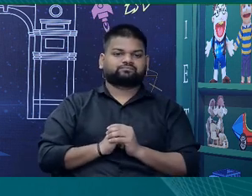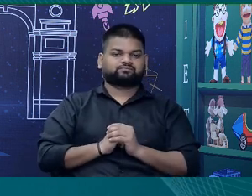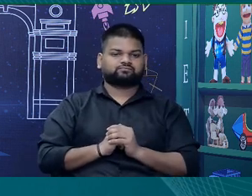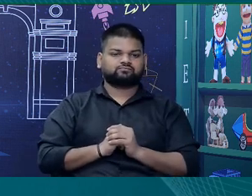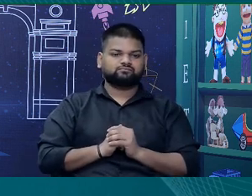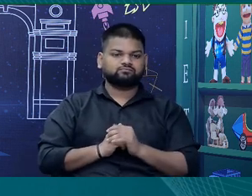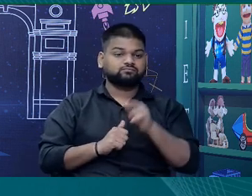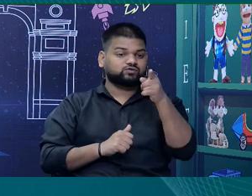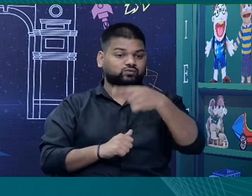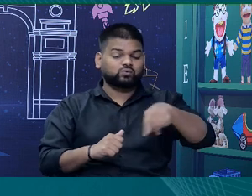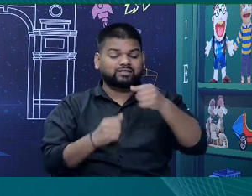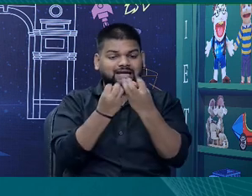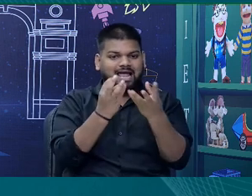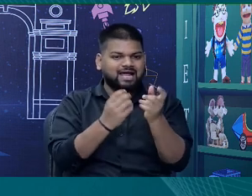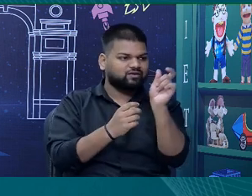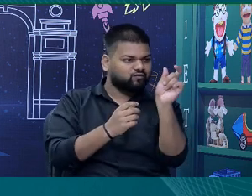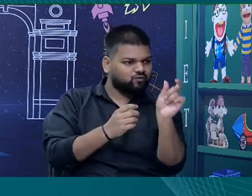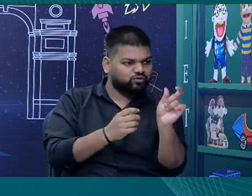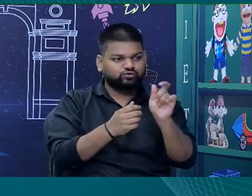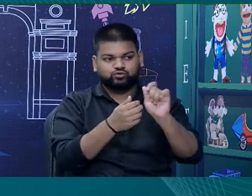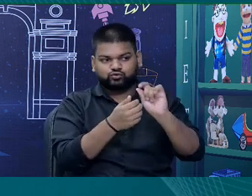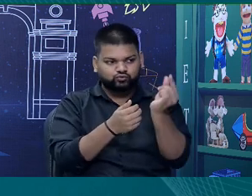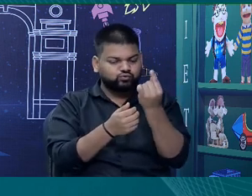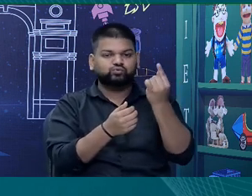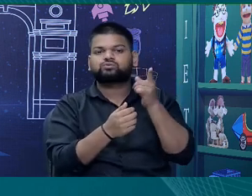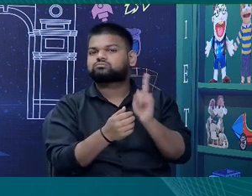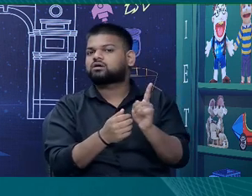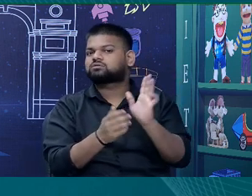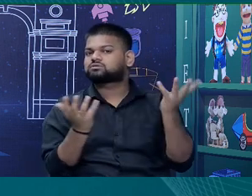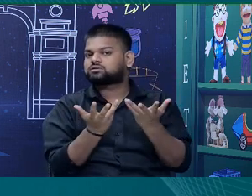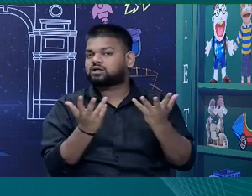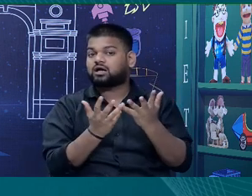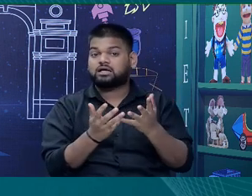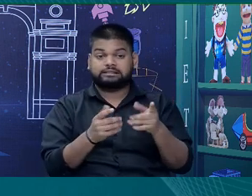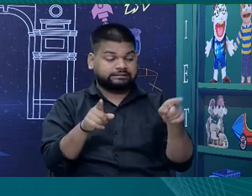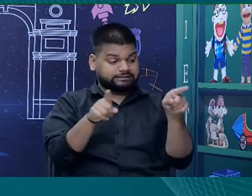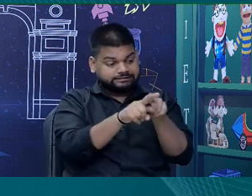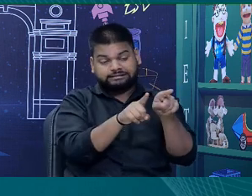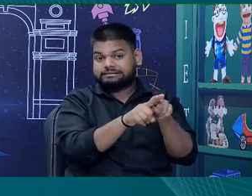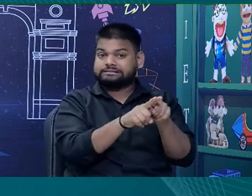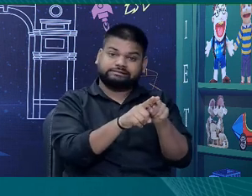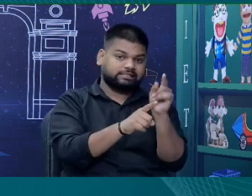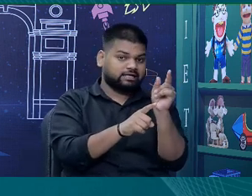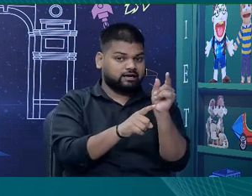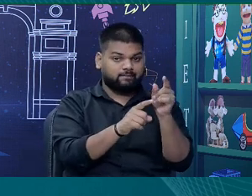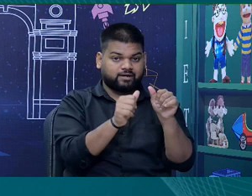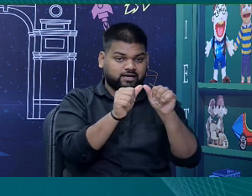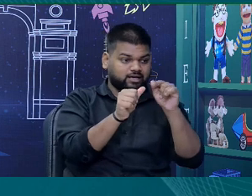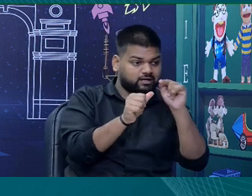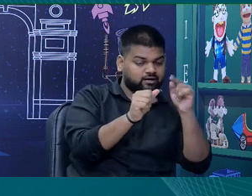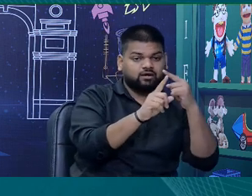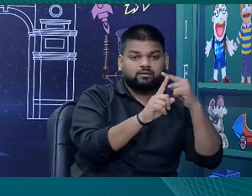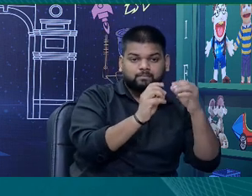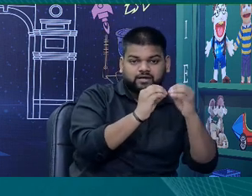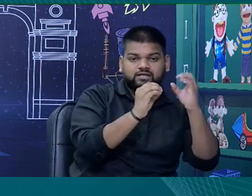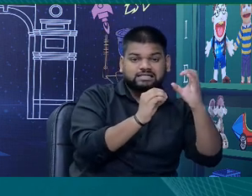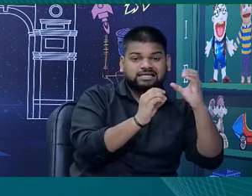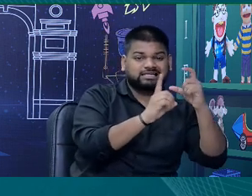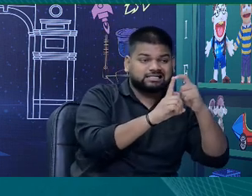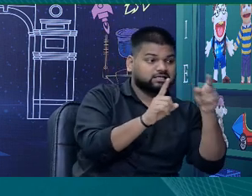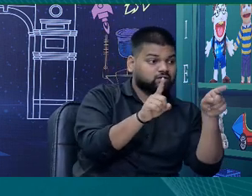यानी जो भी टर्म्स होगी उसमें वैरियेबल्स से होने चाहिए और सेकंड पॉइंट है जो भी डिग्री या उसकी पावर होगी